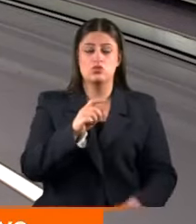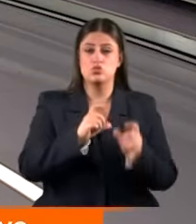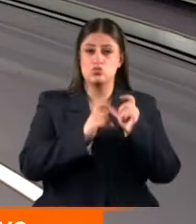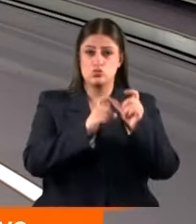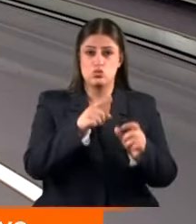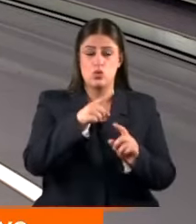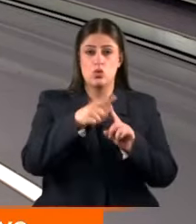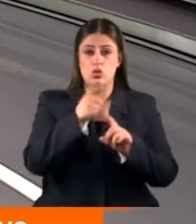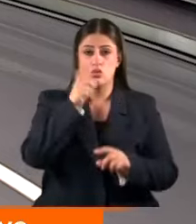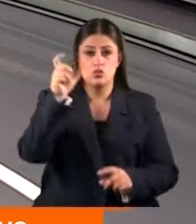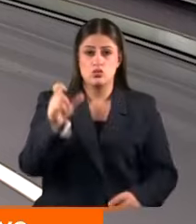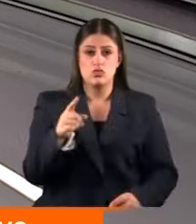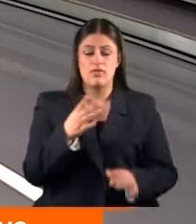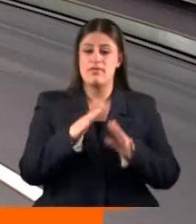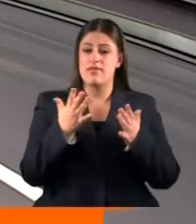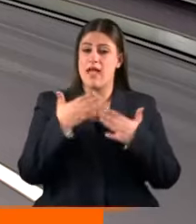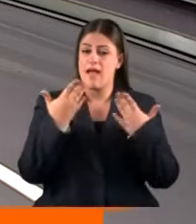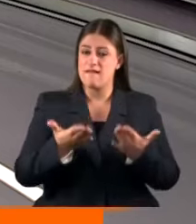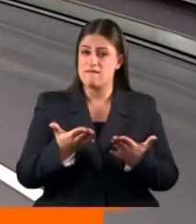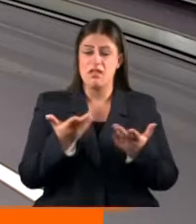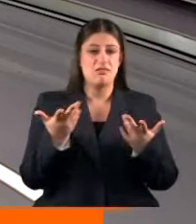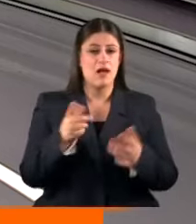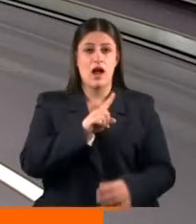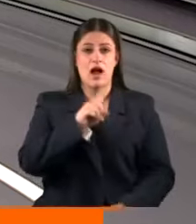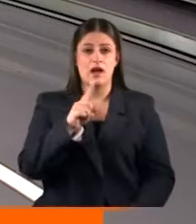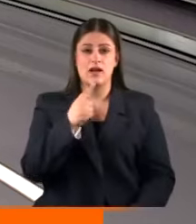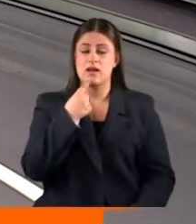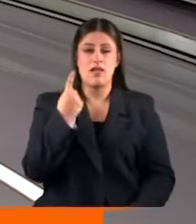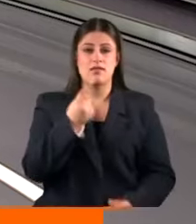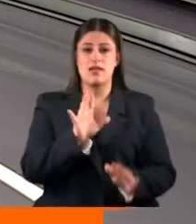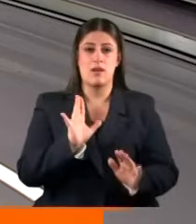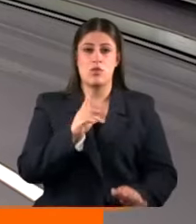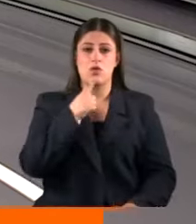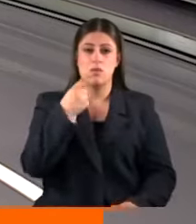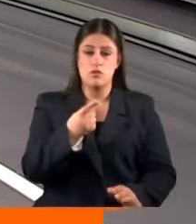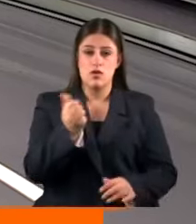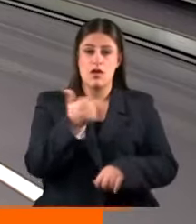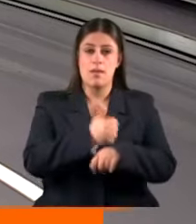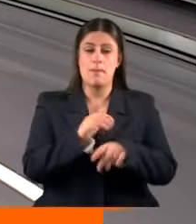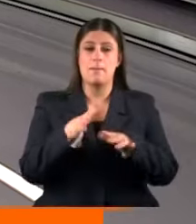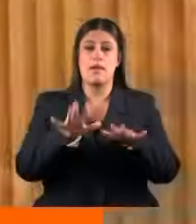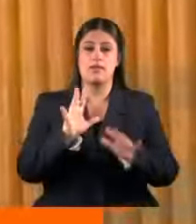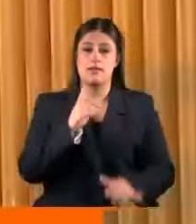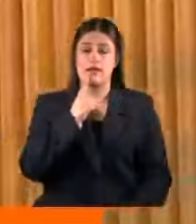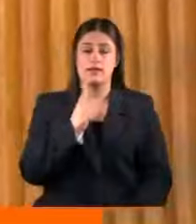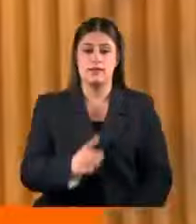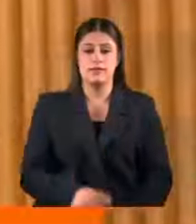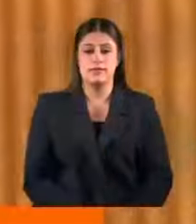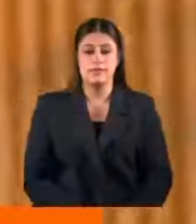de ne evet ne hayır diyorum yanıtını vererek adaylık kapısını aralık bıraktı.